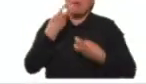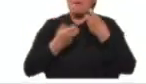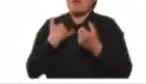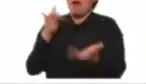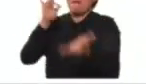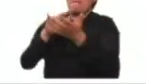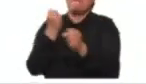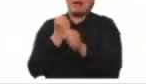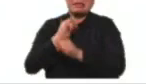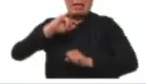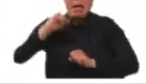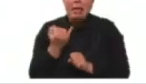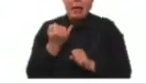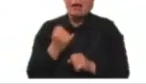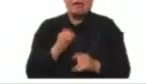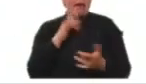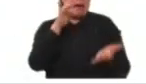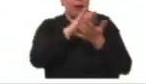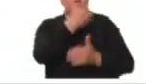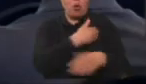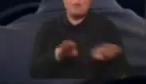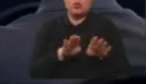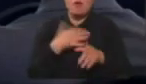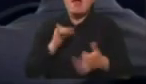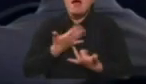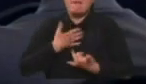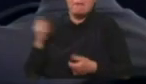dojechać do pracy, czy jak dojechać do szkoły podstawowej.